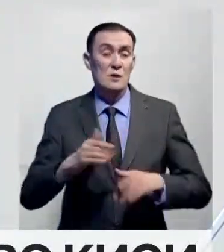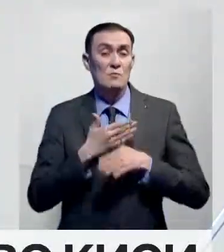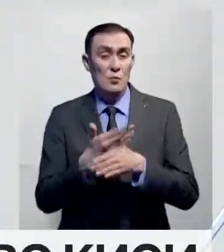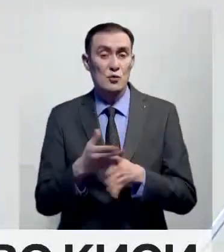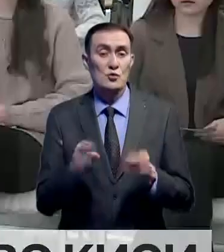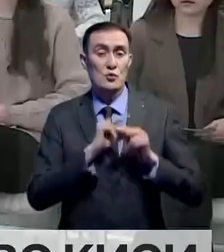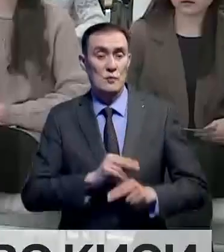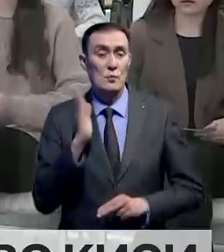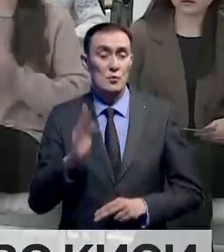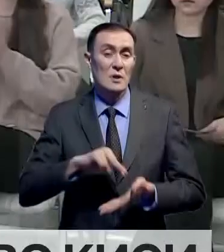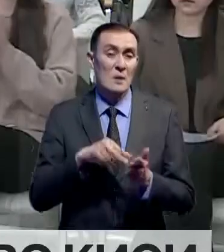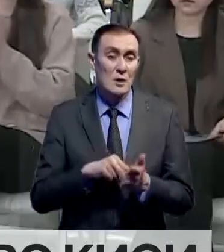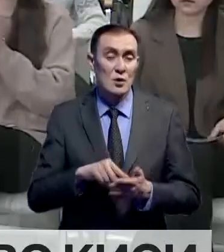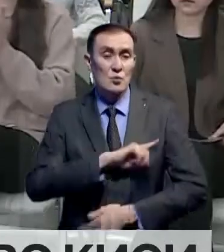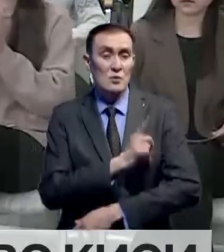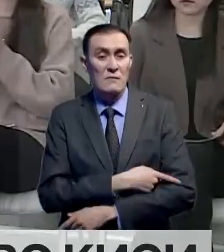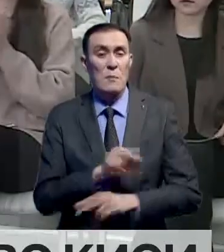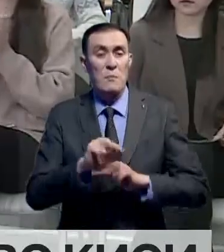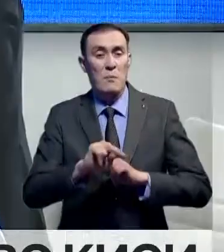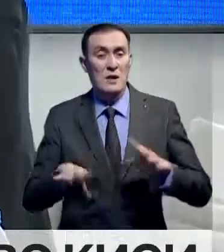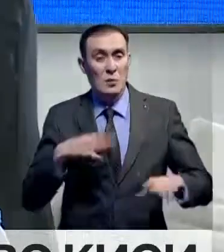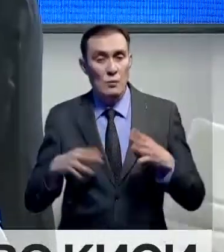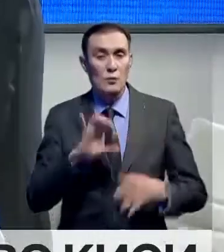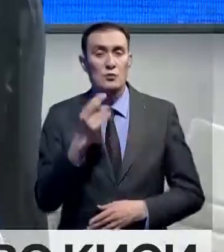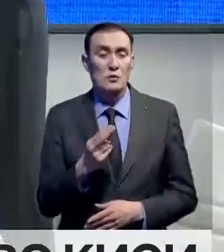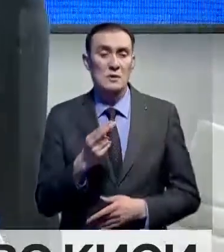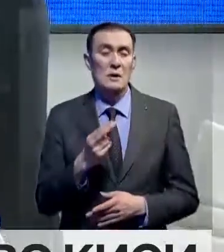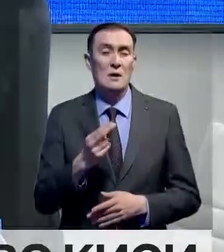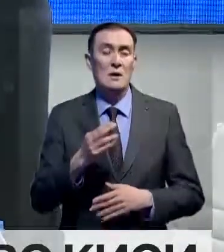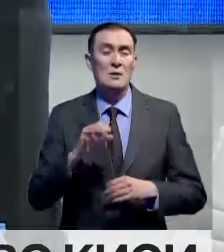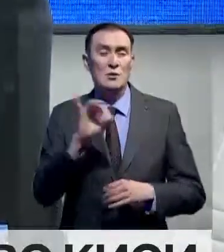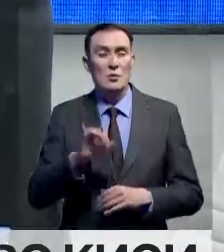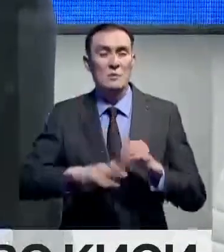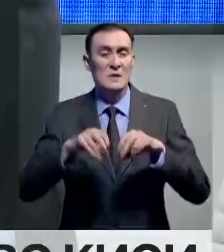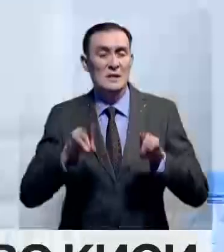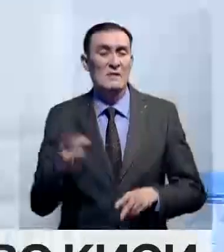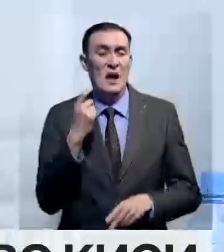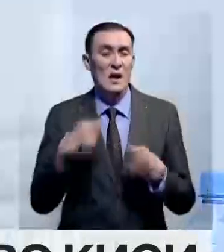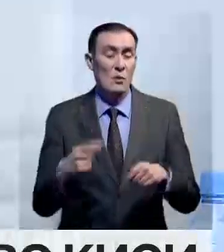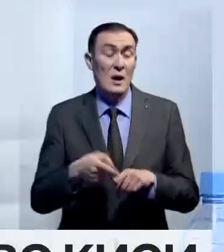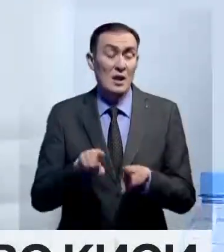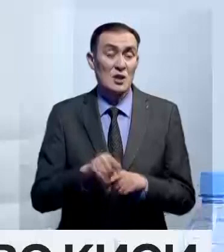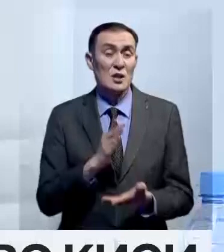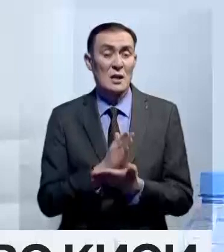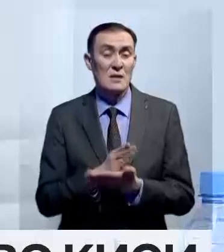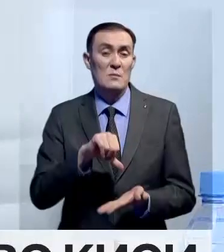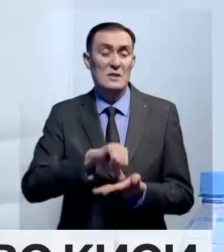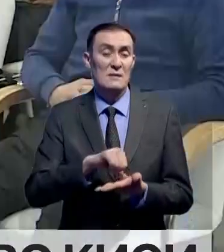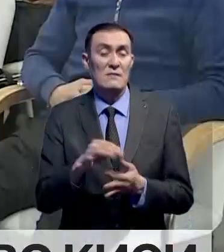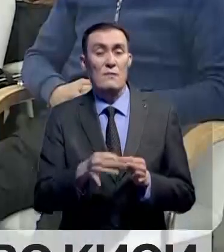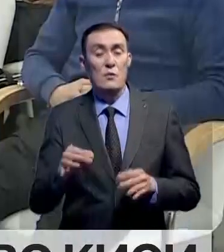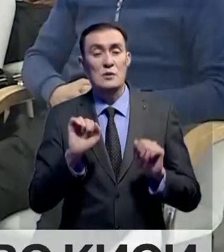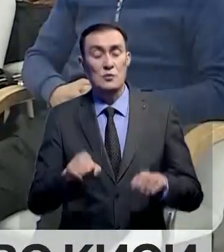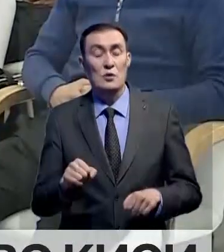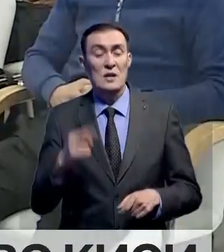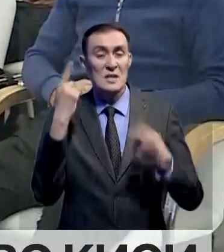помощью сотрудничества здесь намерены усиливать подготовку социологов, политологов, историков и экономистов. А наличие представительства в регионе